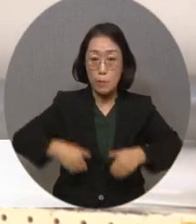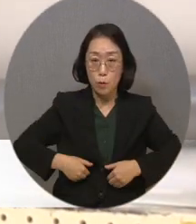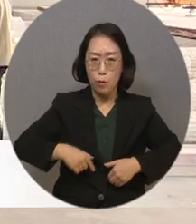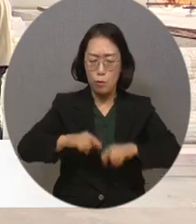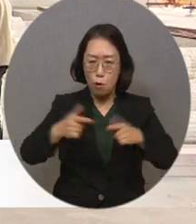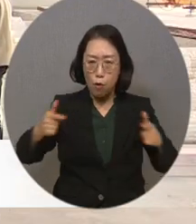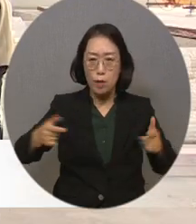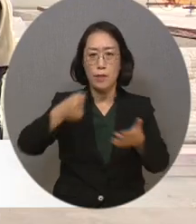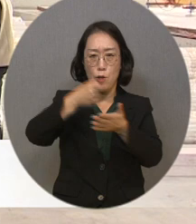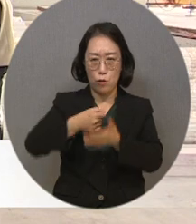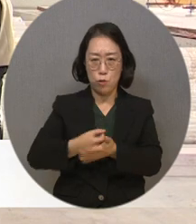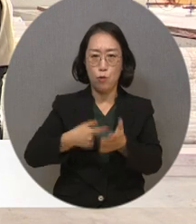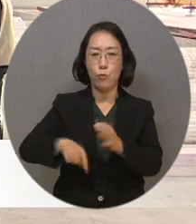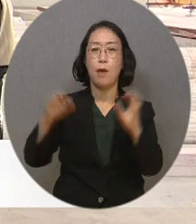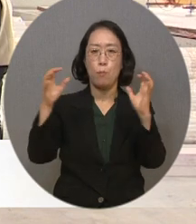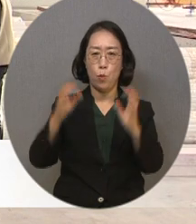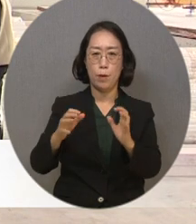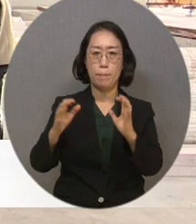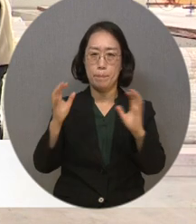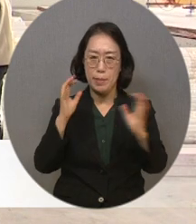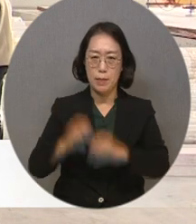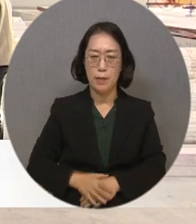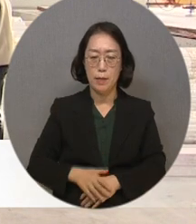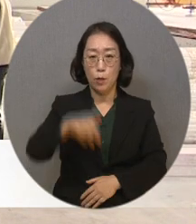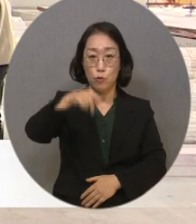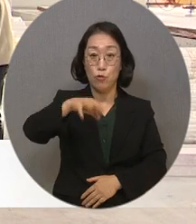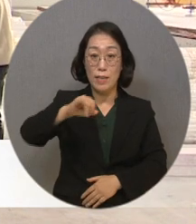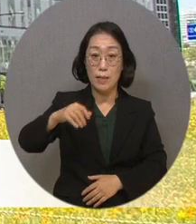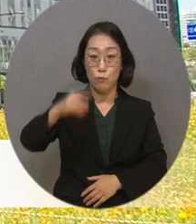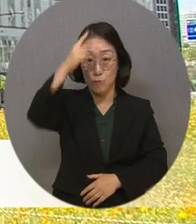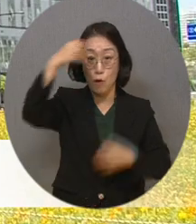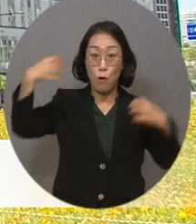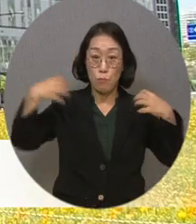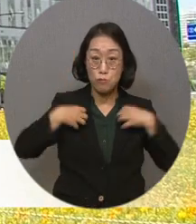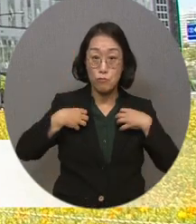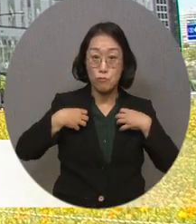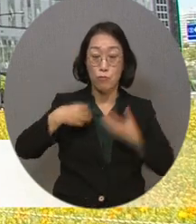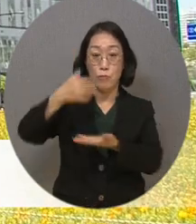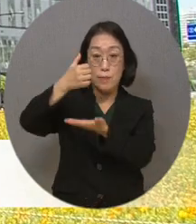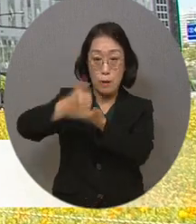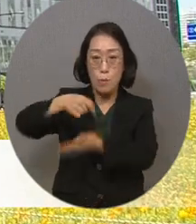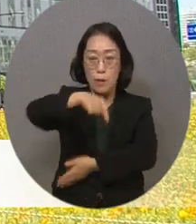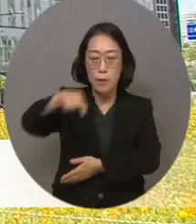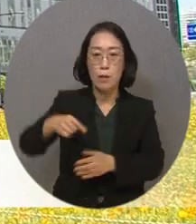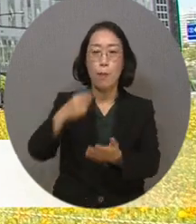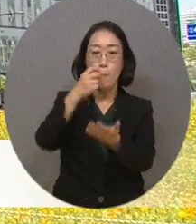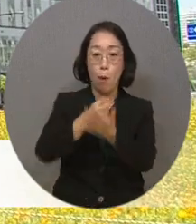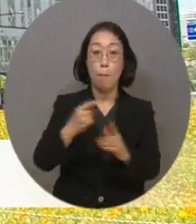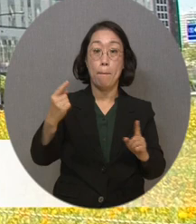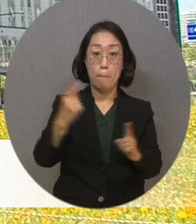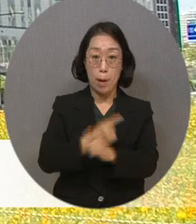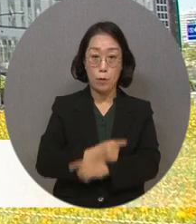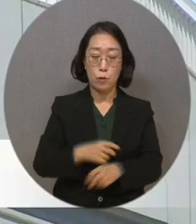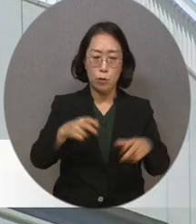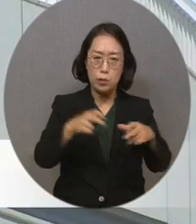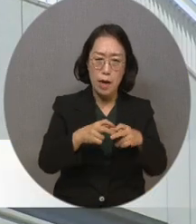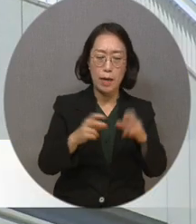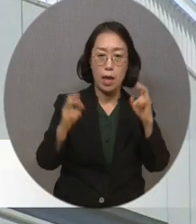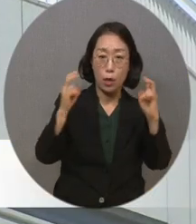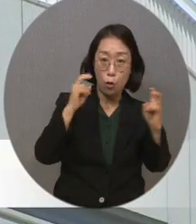정하기 위해 이뤄졌습니다. 중기부 이영 장관은 이번 시행령 개정으로 다양한